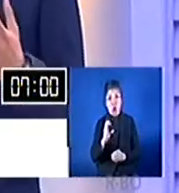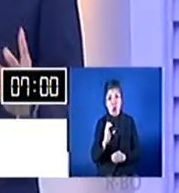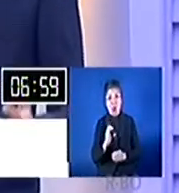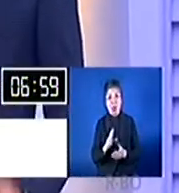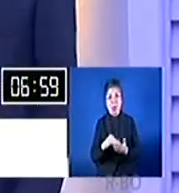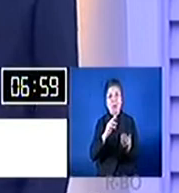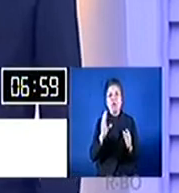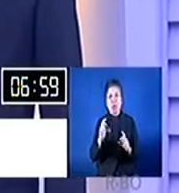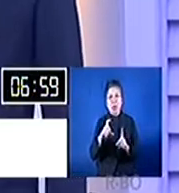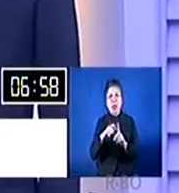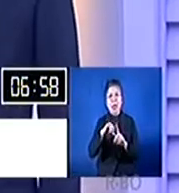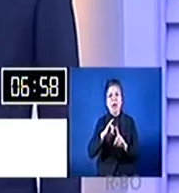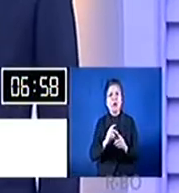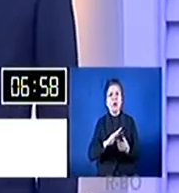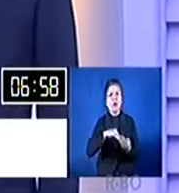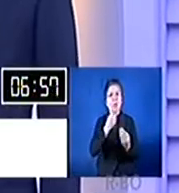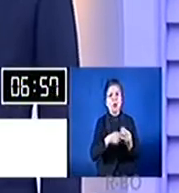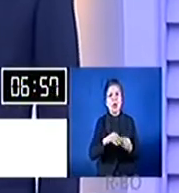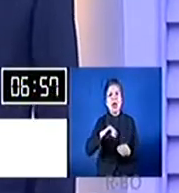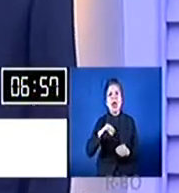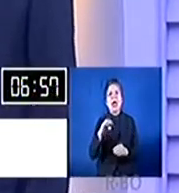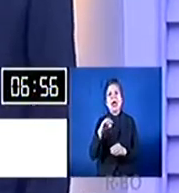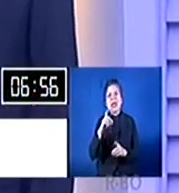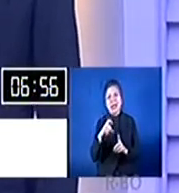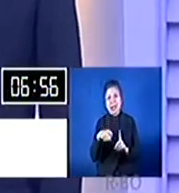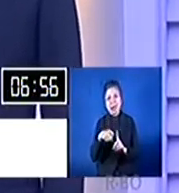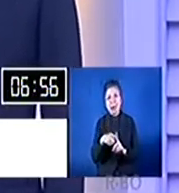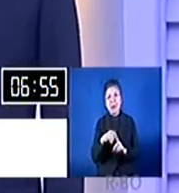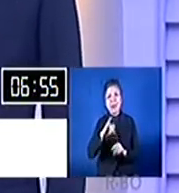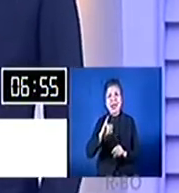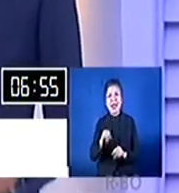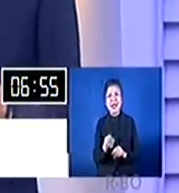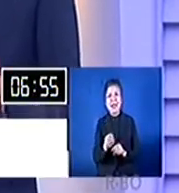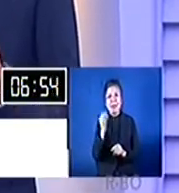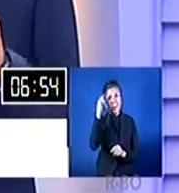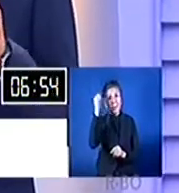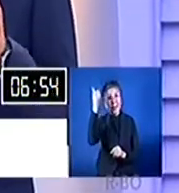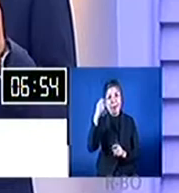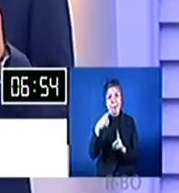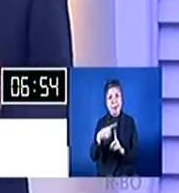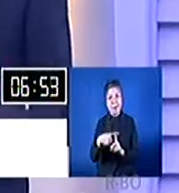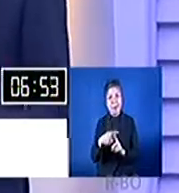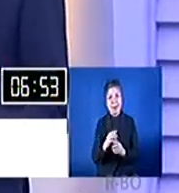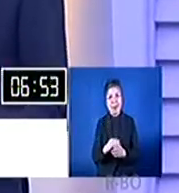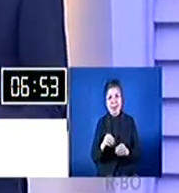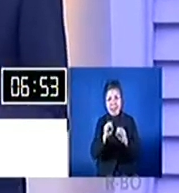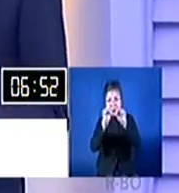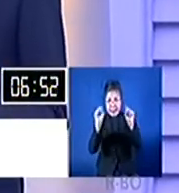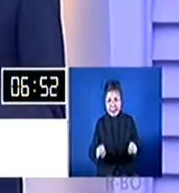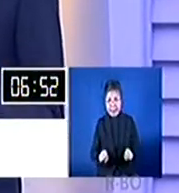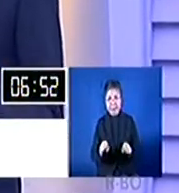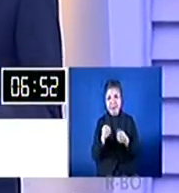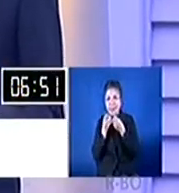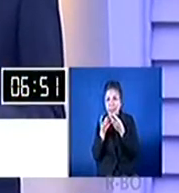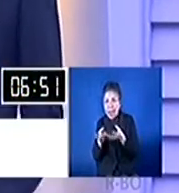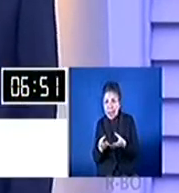memiliki program Kartu Jakarta Pintar Plus, di mana bukan hanya sistem pendidikan